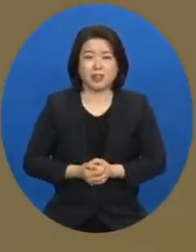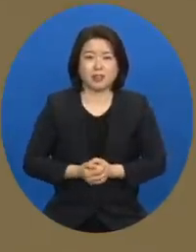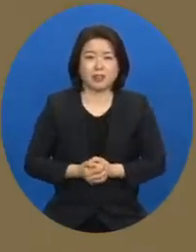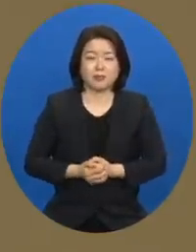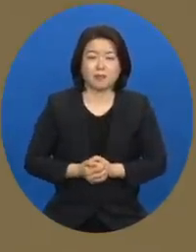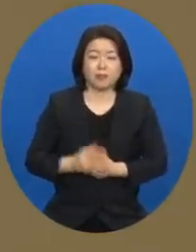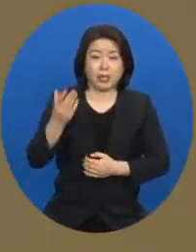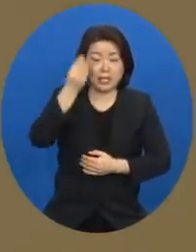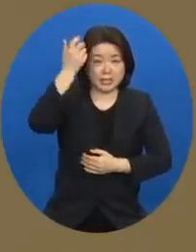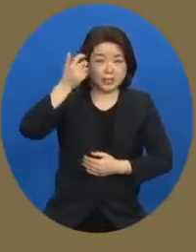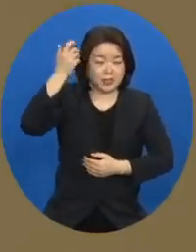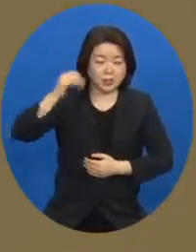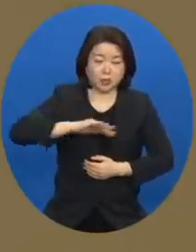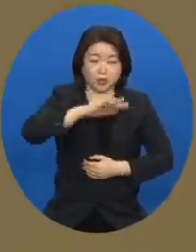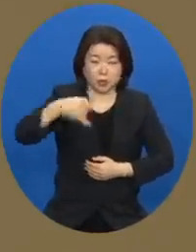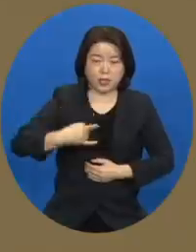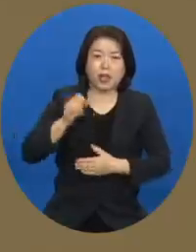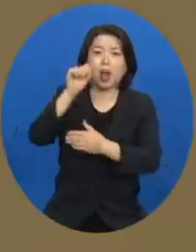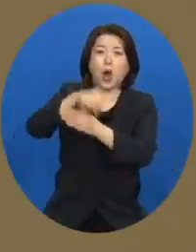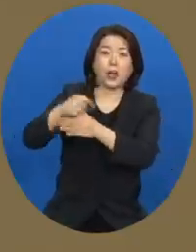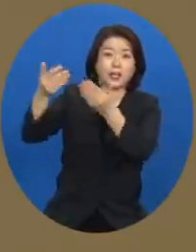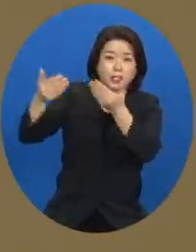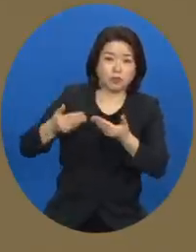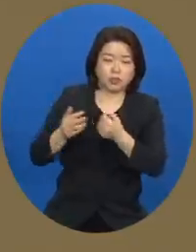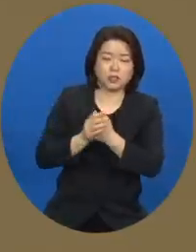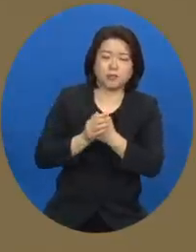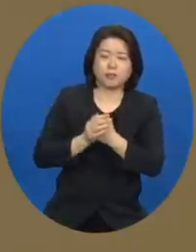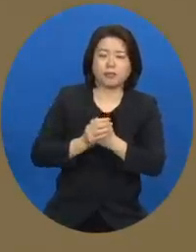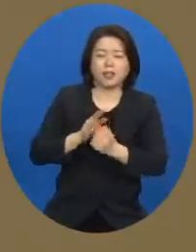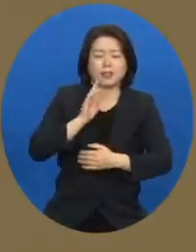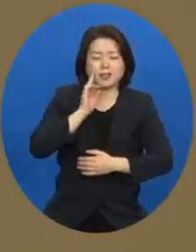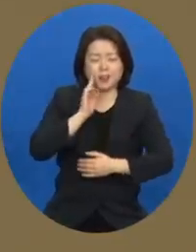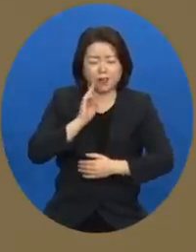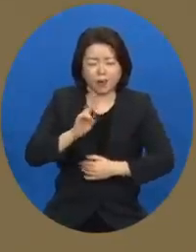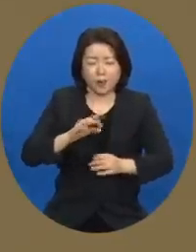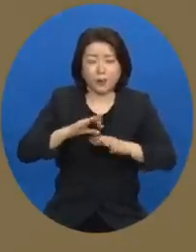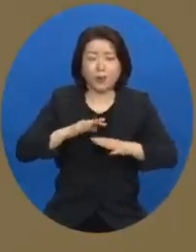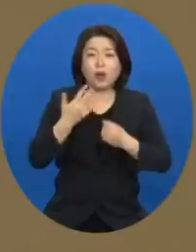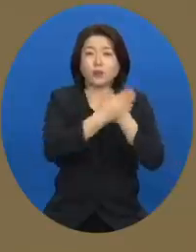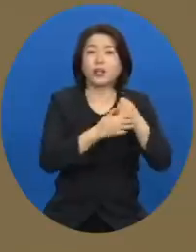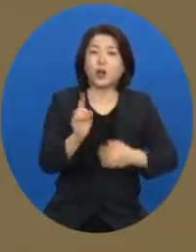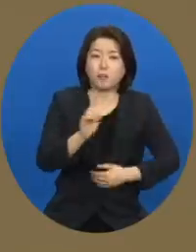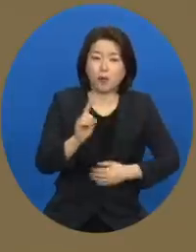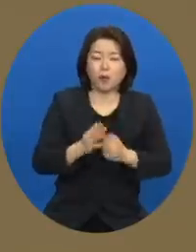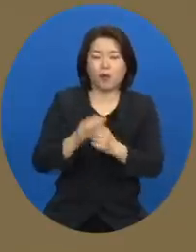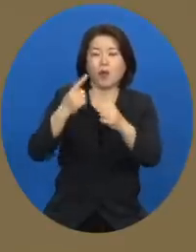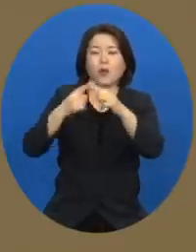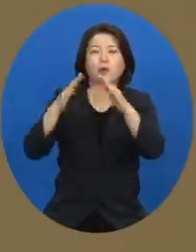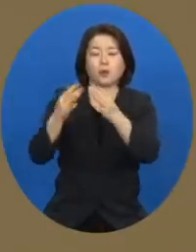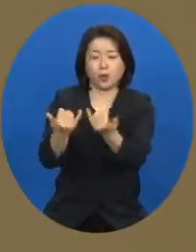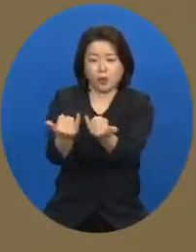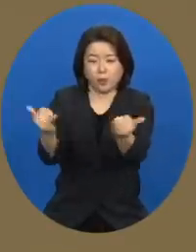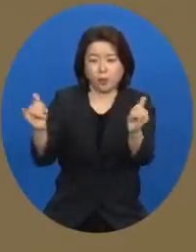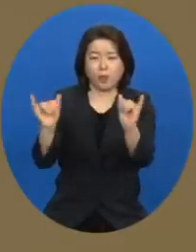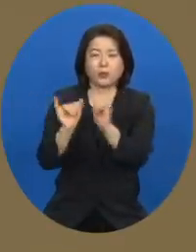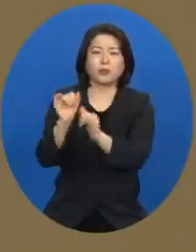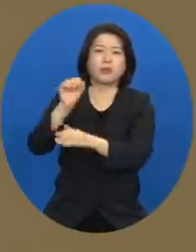성령께서 우리에게 허락하신 아주 놀라운 은혜가 교회 공동체를 주신